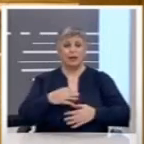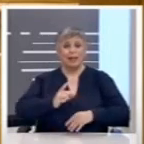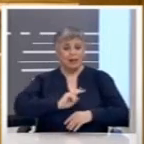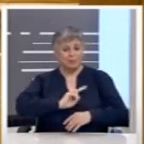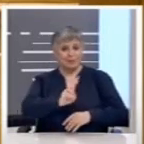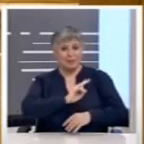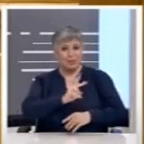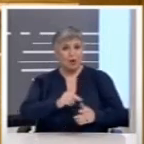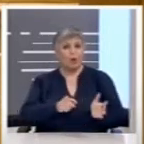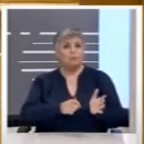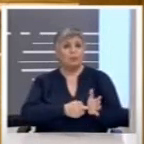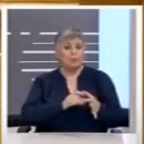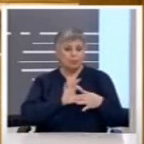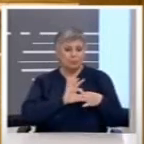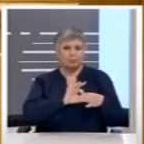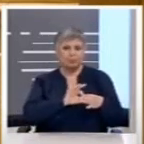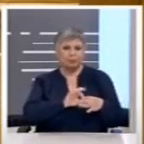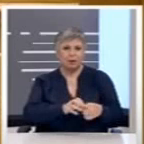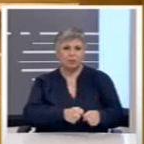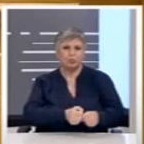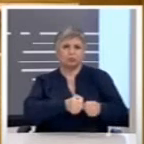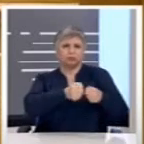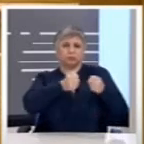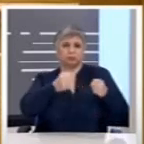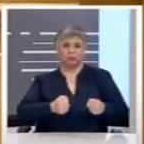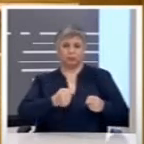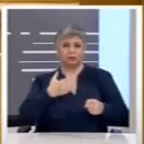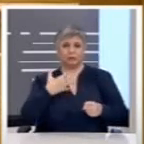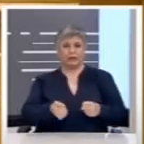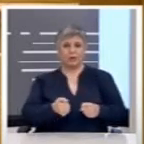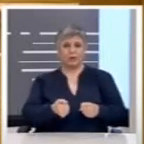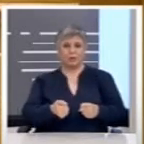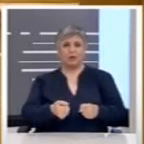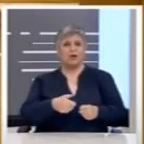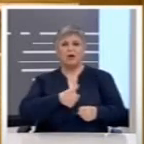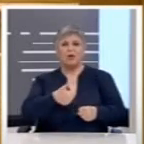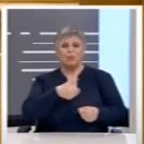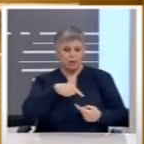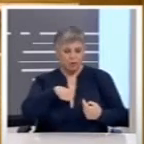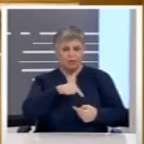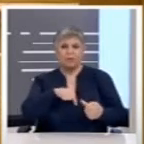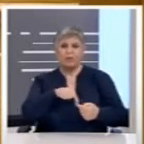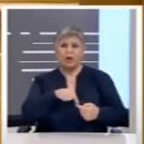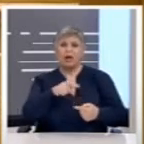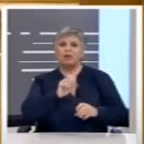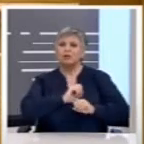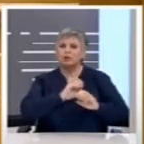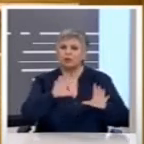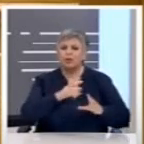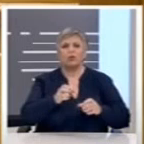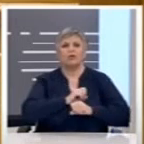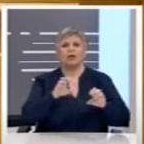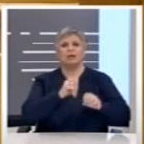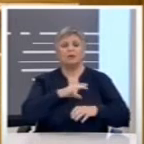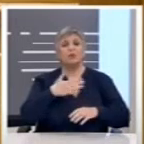δυνάμεων και από πλευράς μας αλλά και διεθνώς, που επιδιώκουν μια δίκαιη και βιώσιμη λύση του